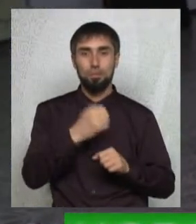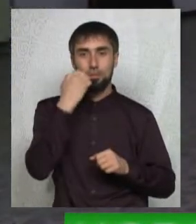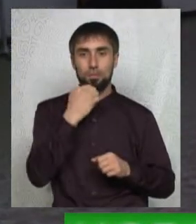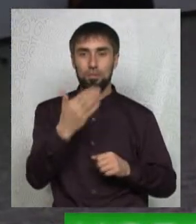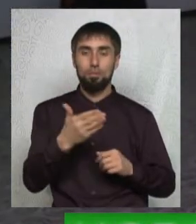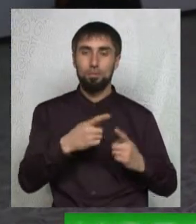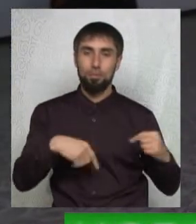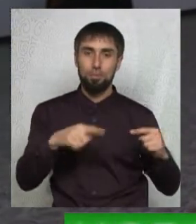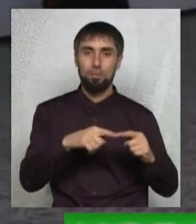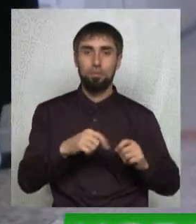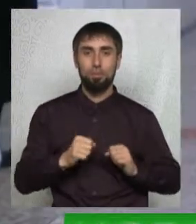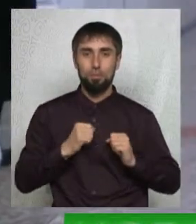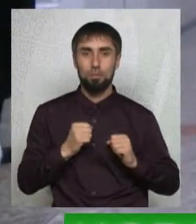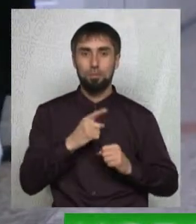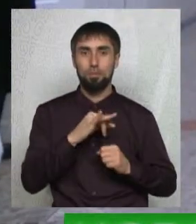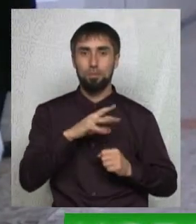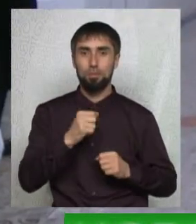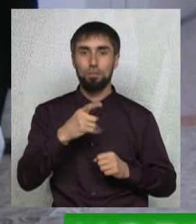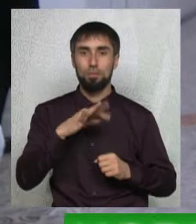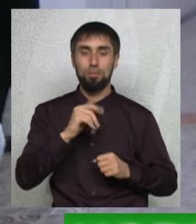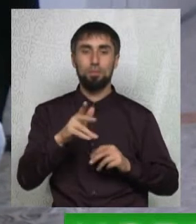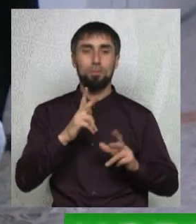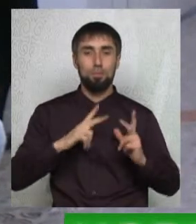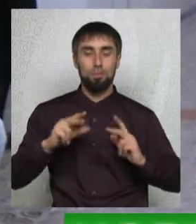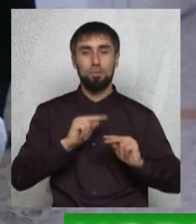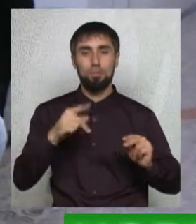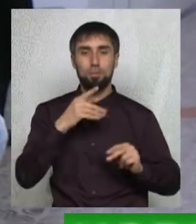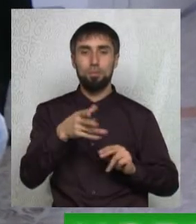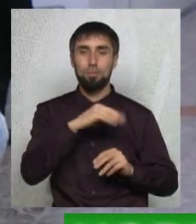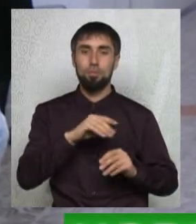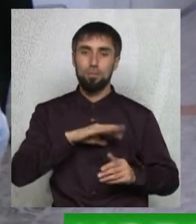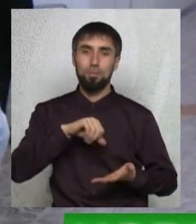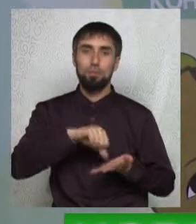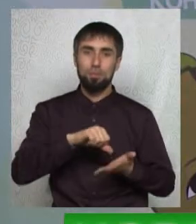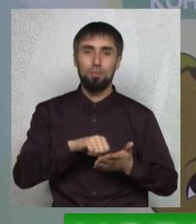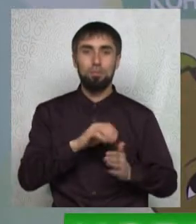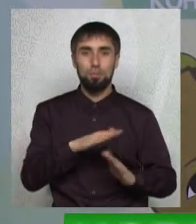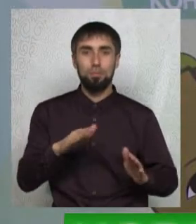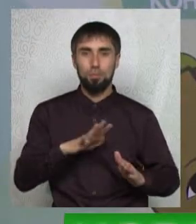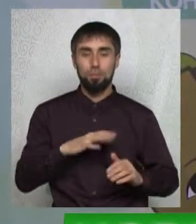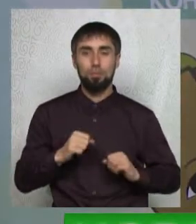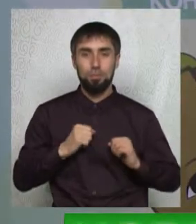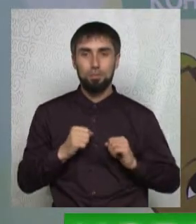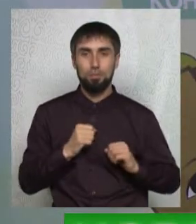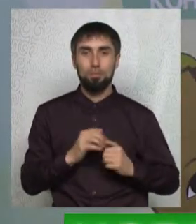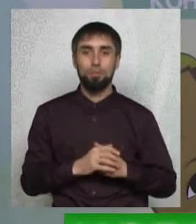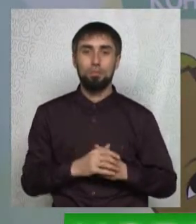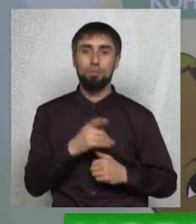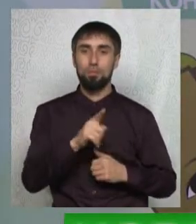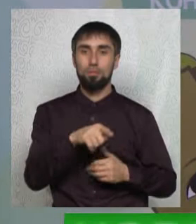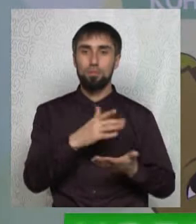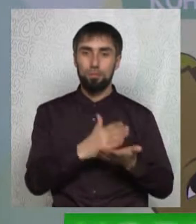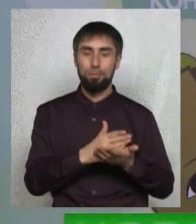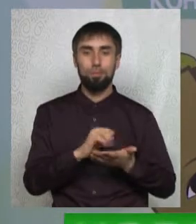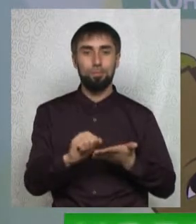общим усилиям. Зарема Цероева, как педагог, отмечает, с каким рвением участвовали дети. Переработка имеющихся